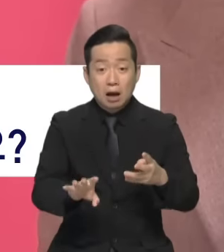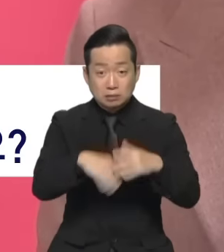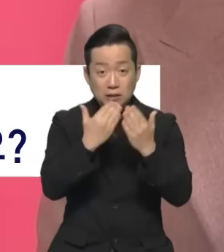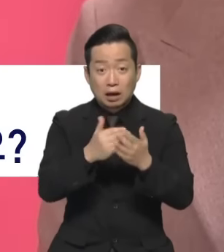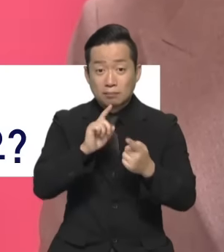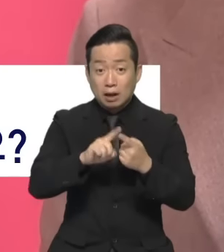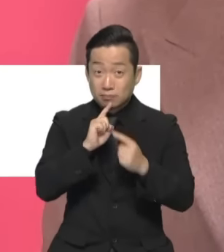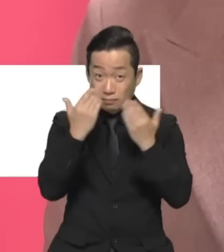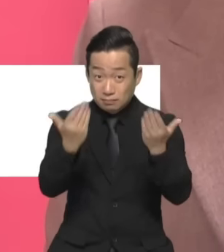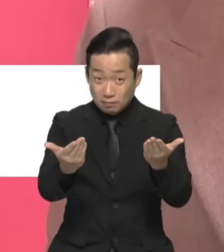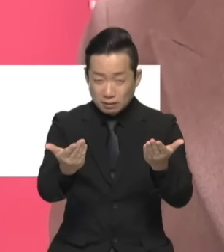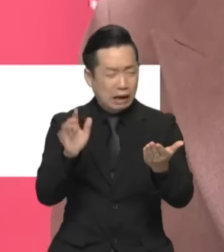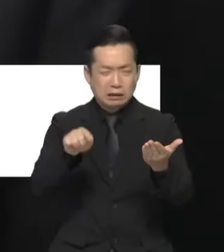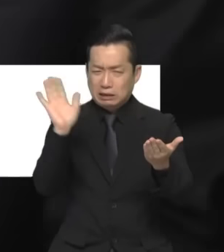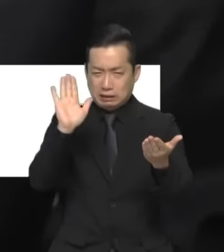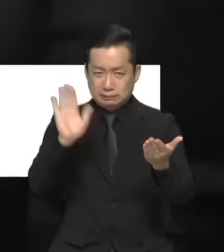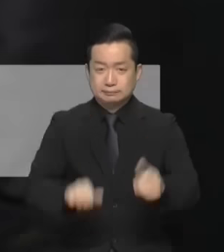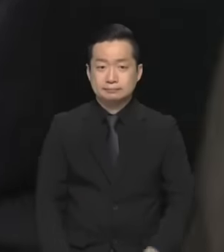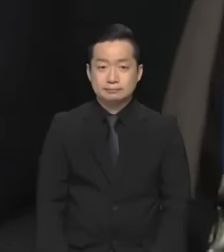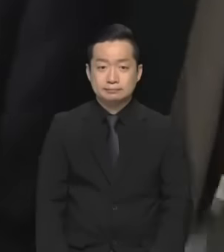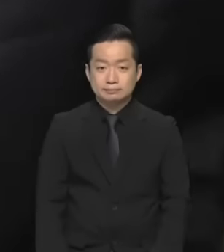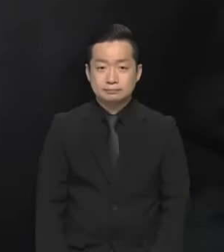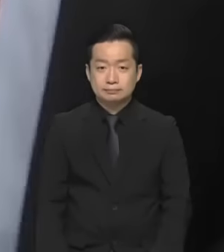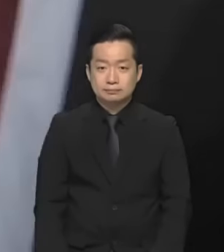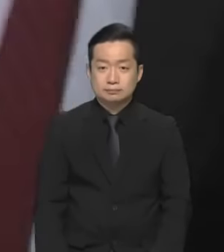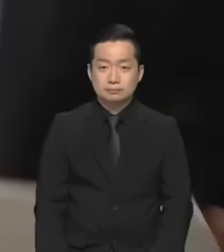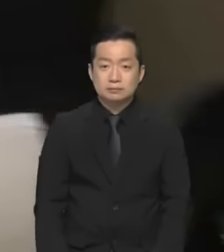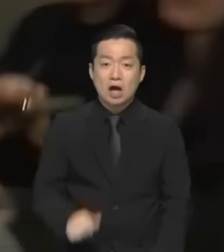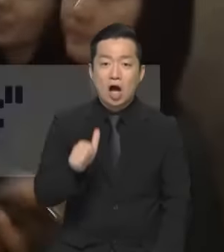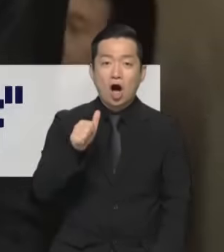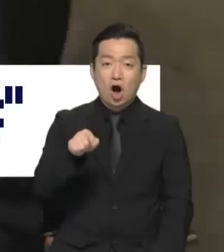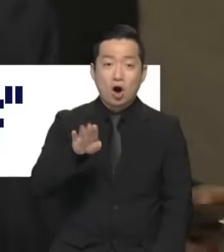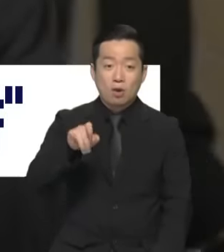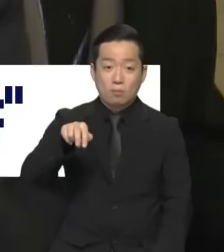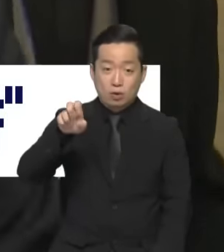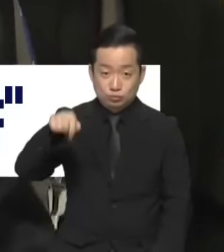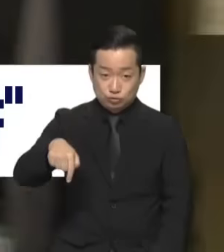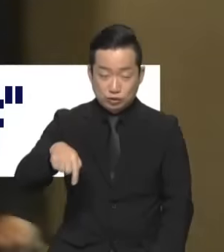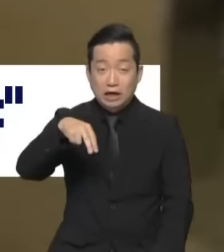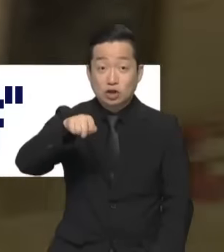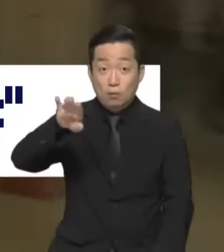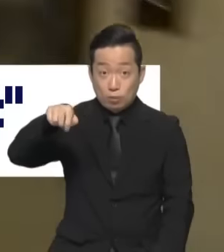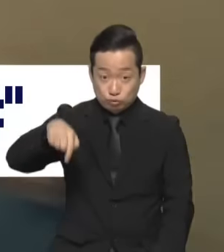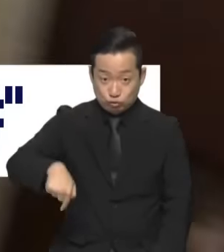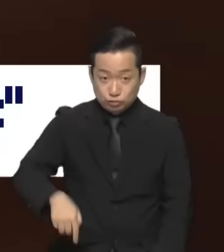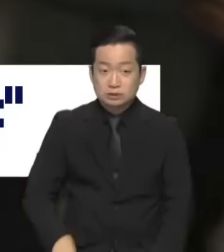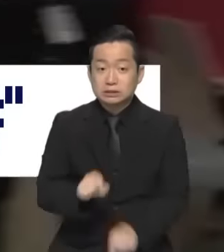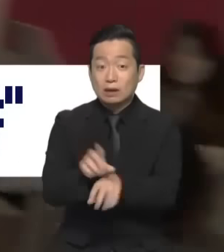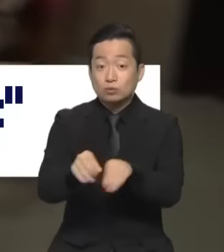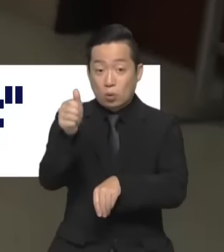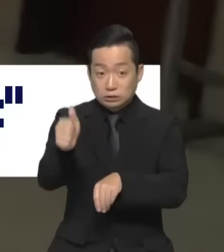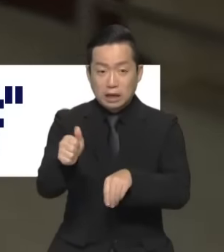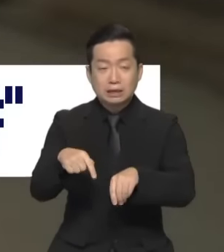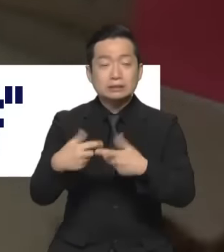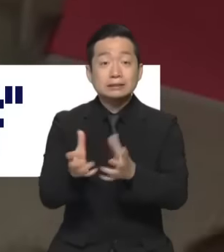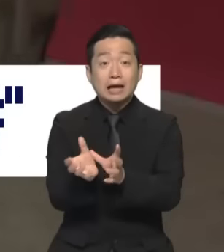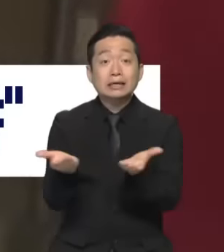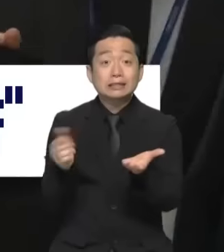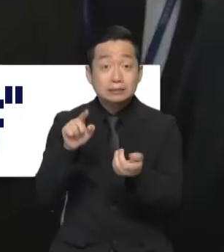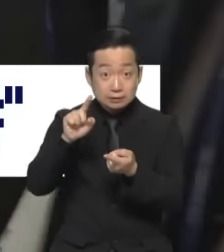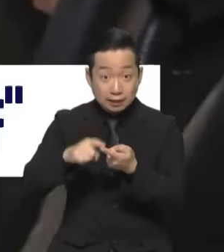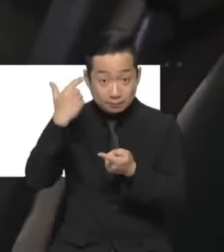되나요? 그런 문제는 아니라고 생각해요. 서범수 사무총장은 당내에서 제기되는 당무감사 요구에 대해선 이렇게